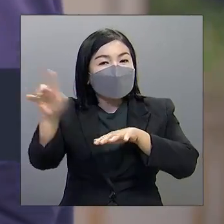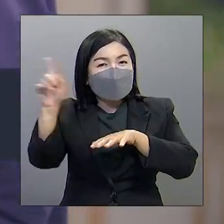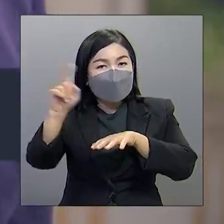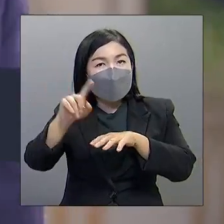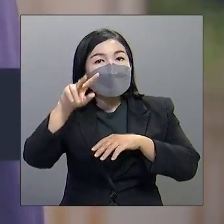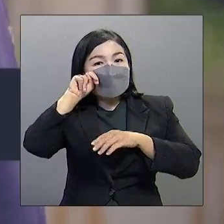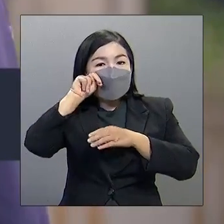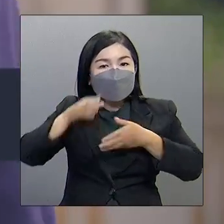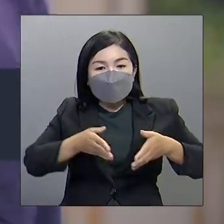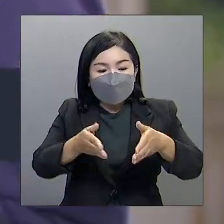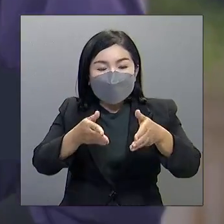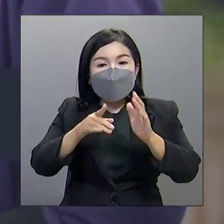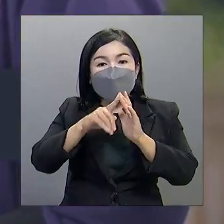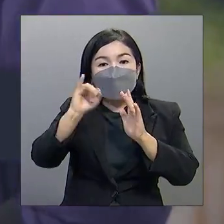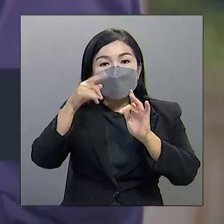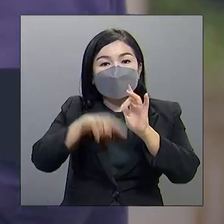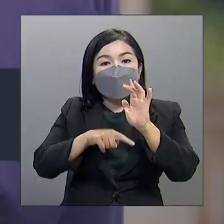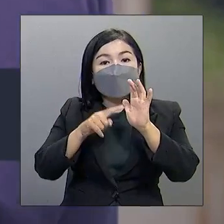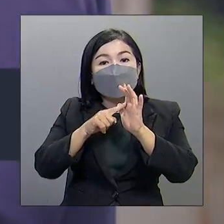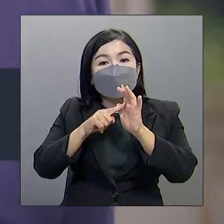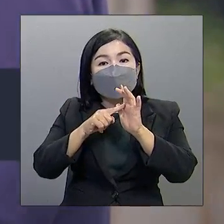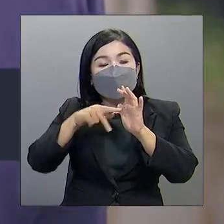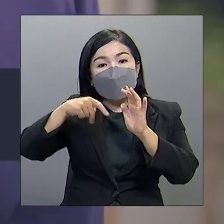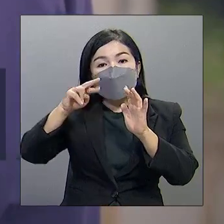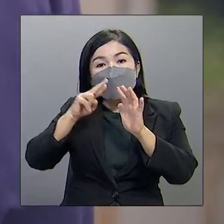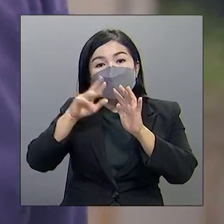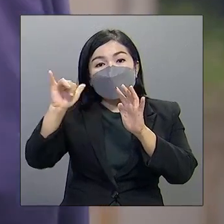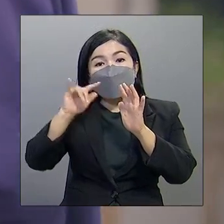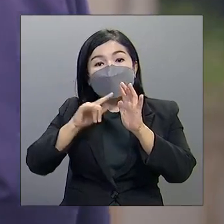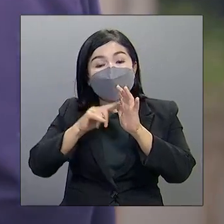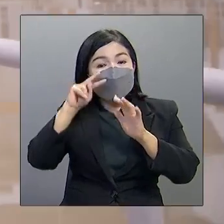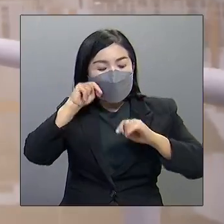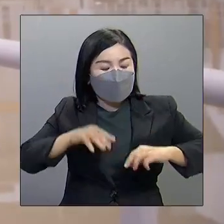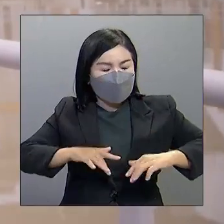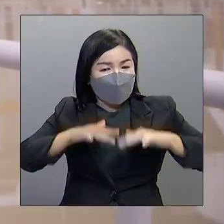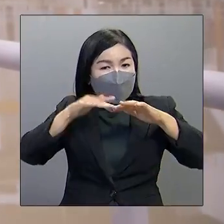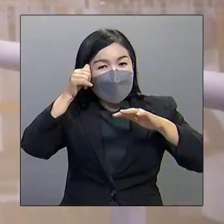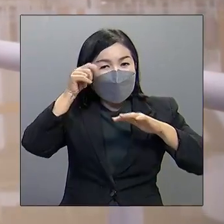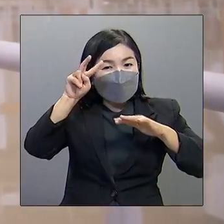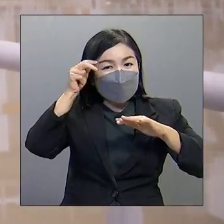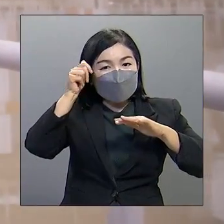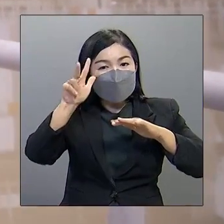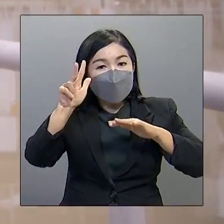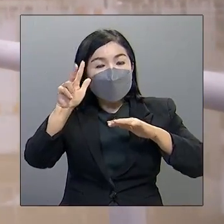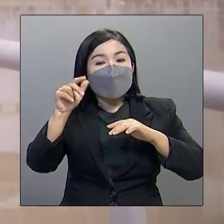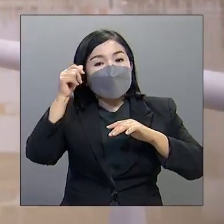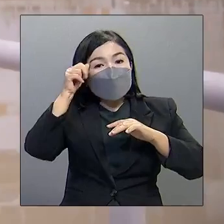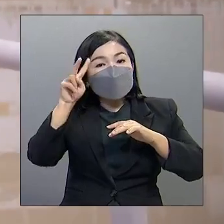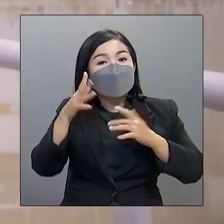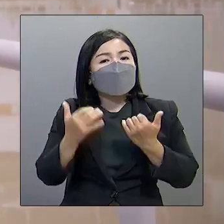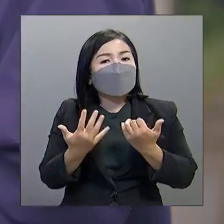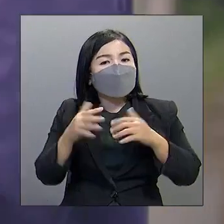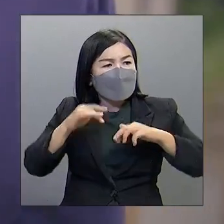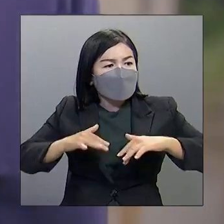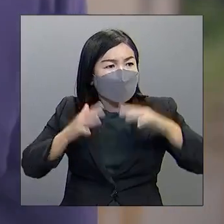ดับน้ำเนี่ยเพิ่มมากขึ้นนะครับ โอเค เดี๋ยวอีกวัน2วันเนี่ยนะครับน้ำที่ผ่านซีสองเนี่ยก็จะมีแนวโน้มสู